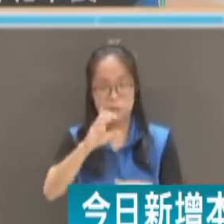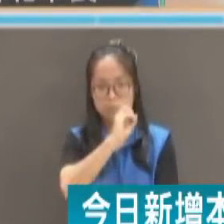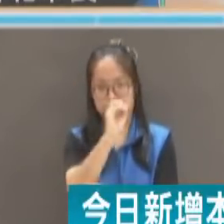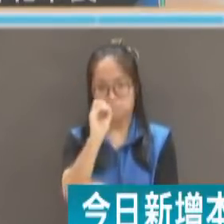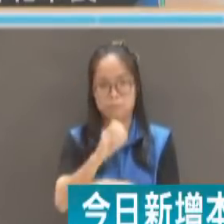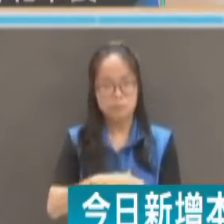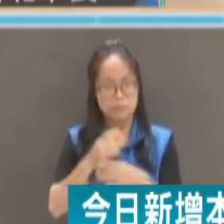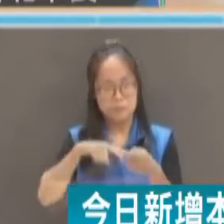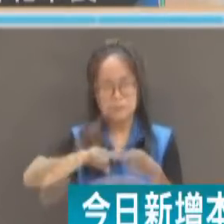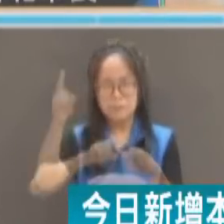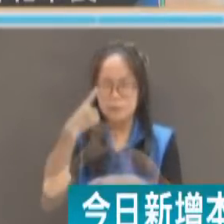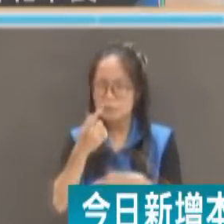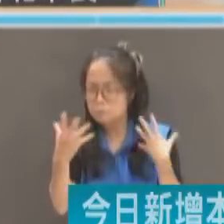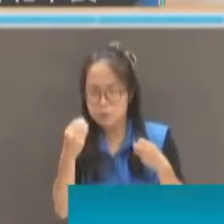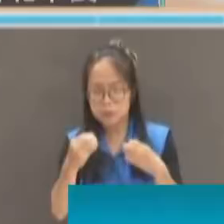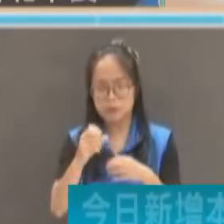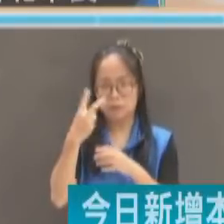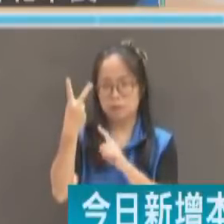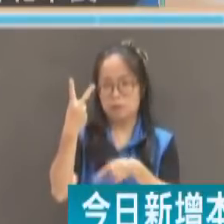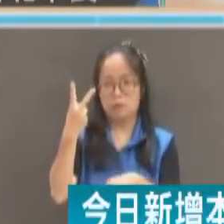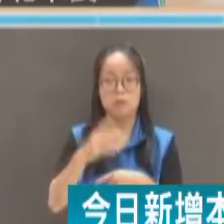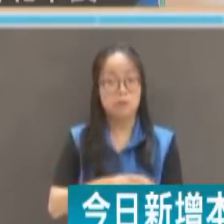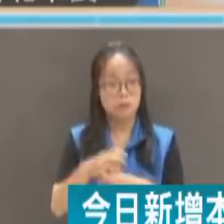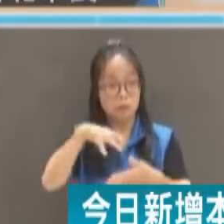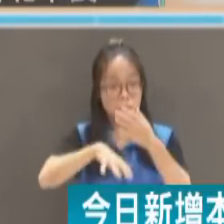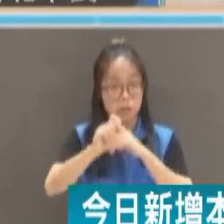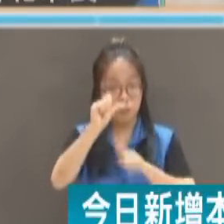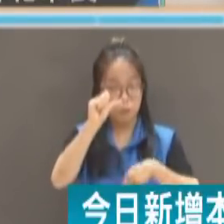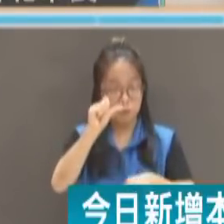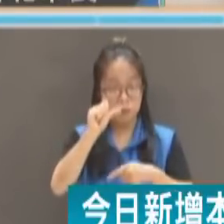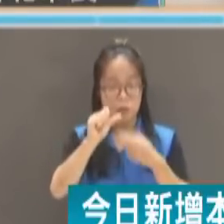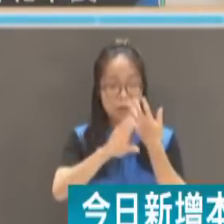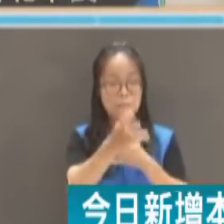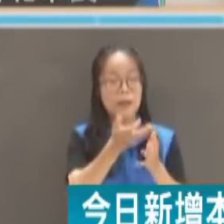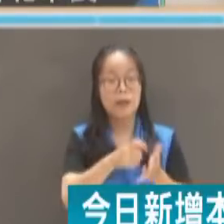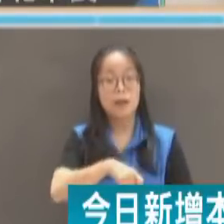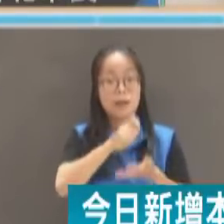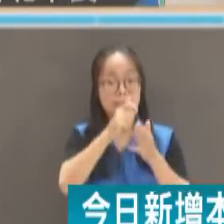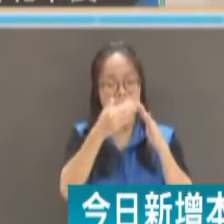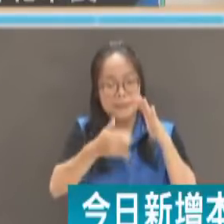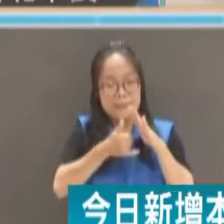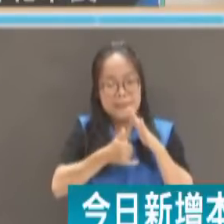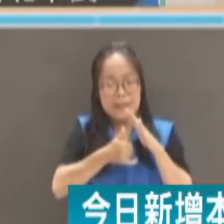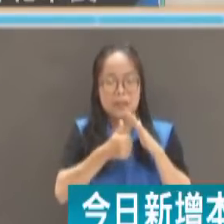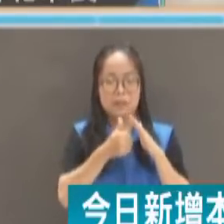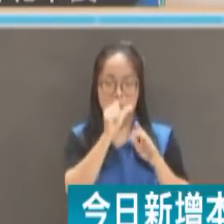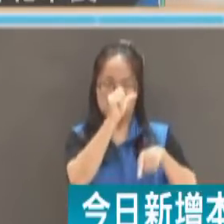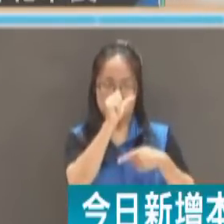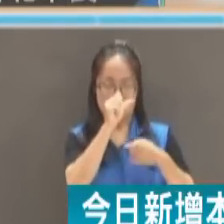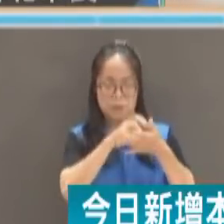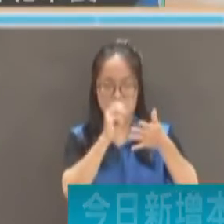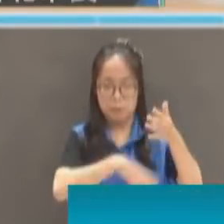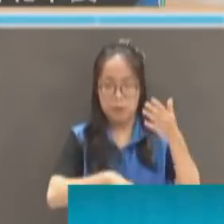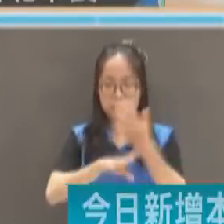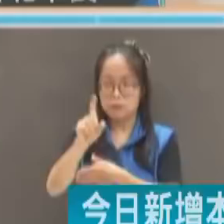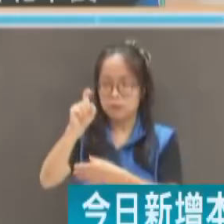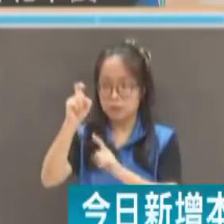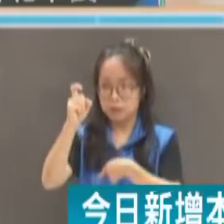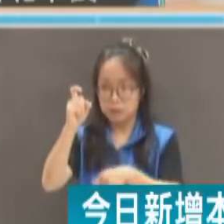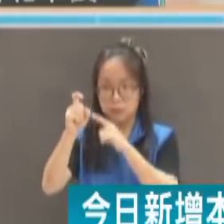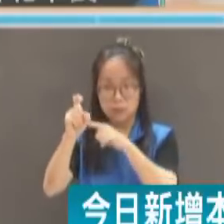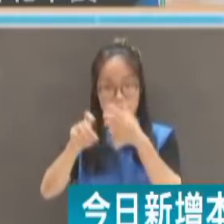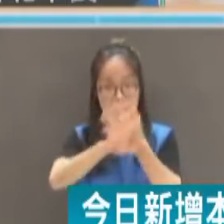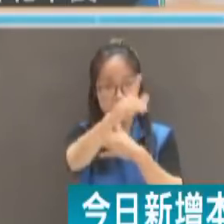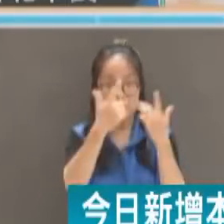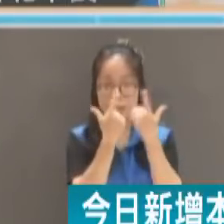诊，继续加油。这当中这十五个人扣掉我刚刚讲的居家隔离五个人，其中跟台北市